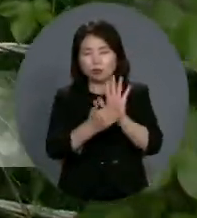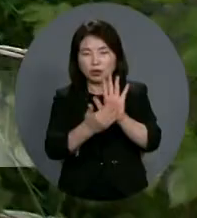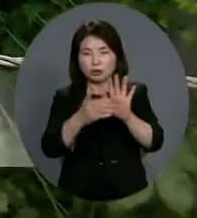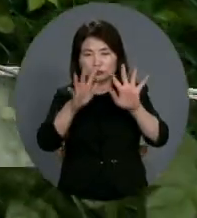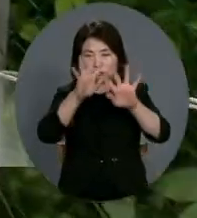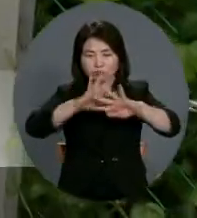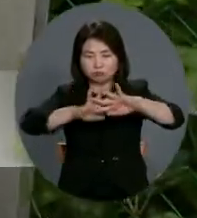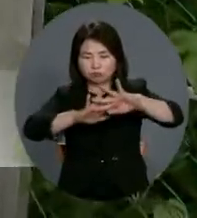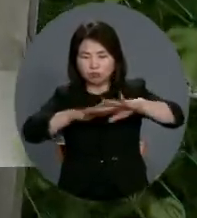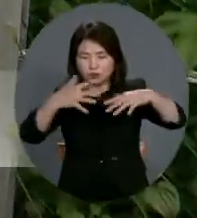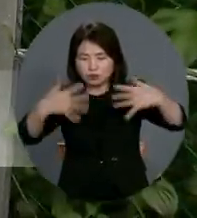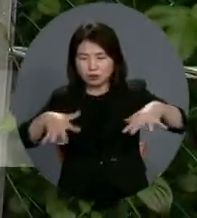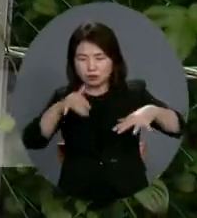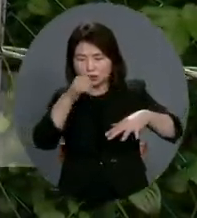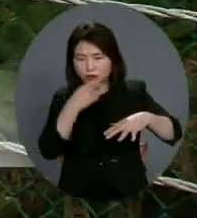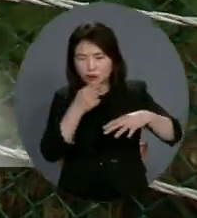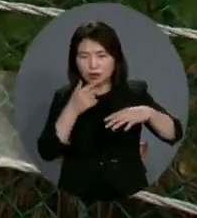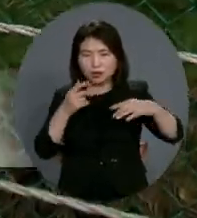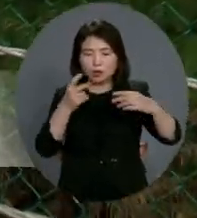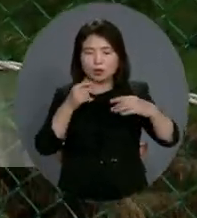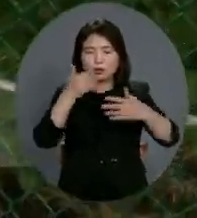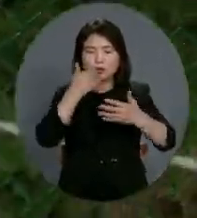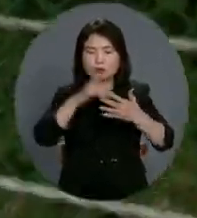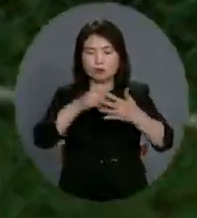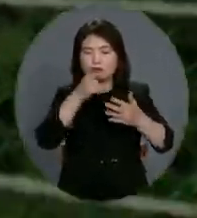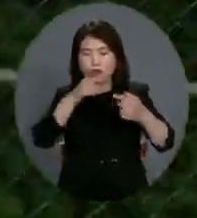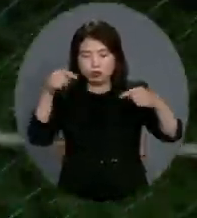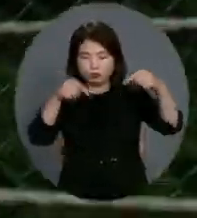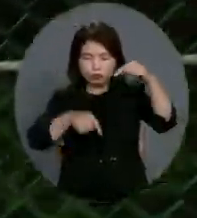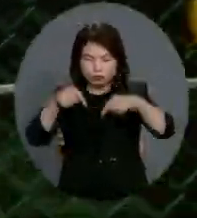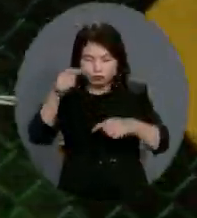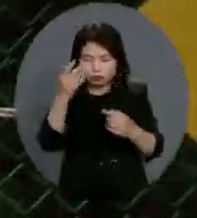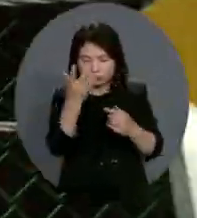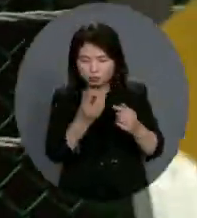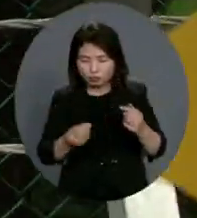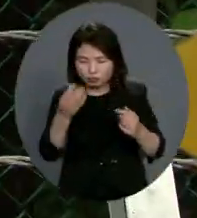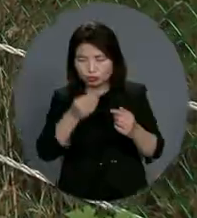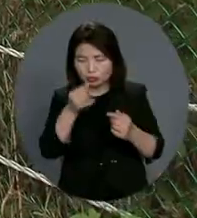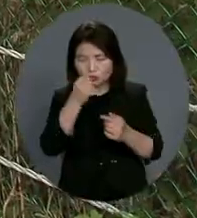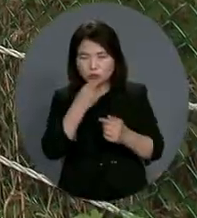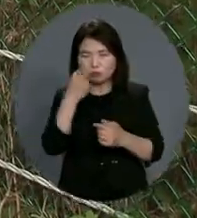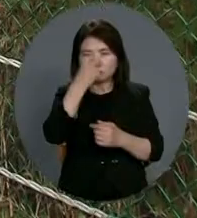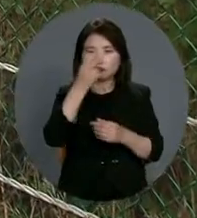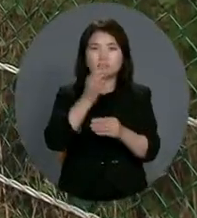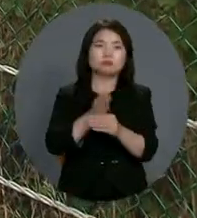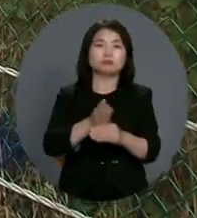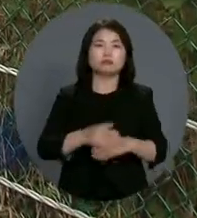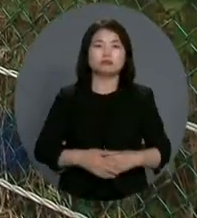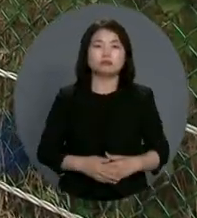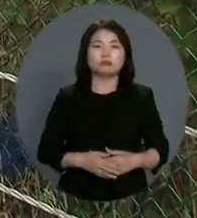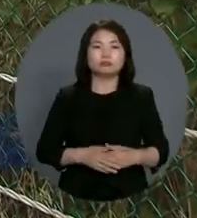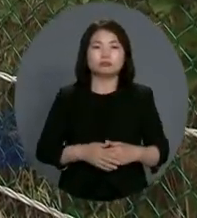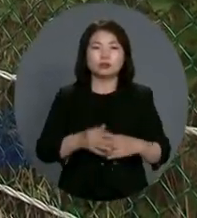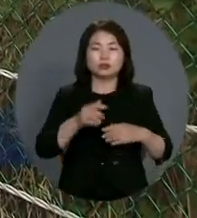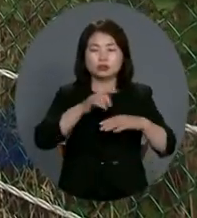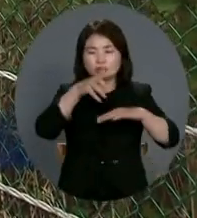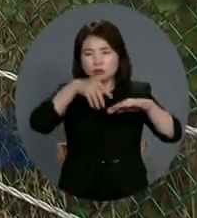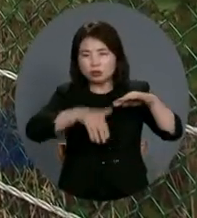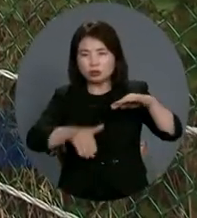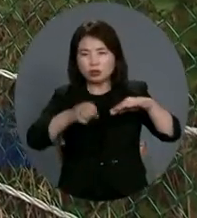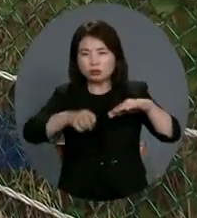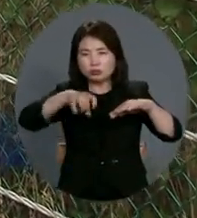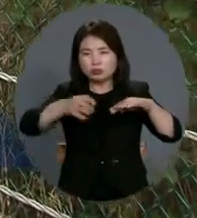않은지, 암벽 사이로 빗물이 흘러내리는지도 살펴봅니다. 지하수가 아니라 용수부가 있는지